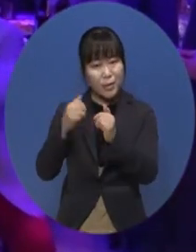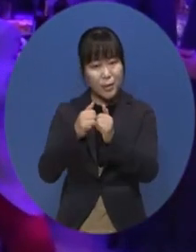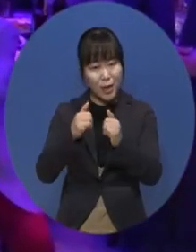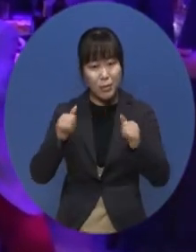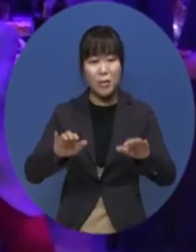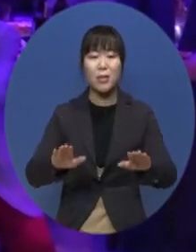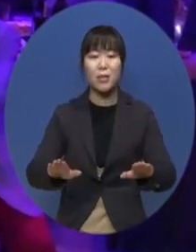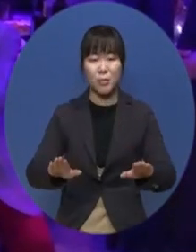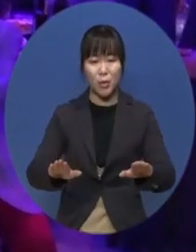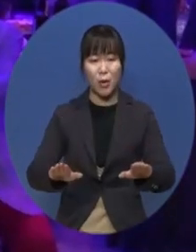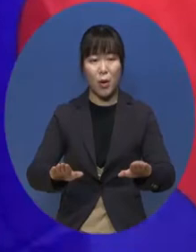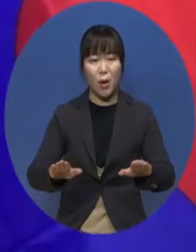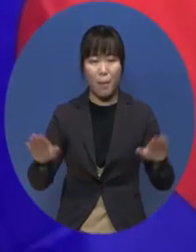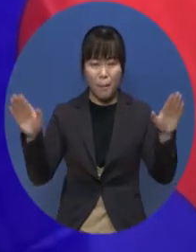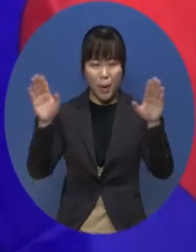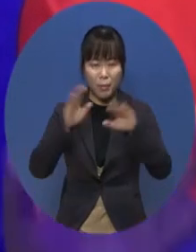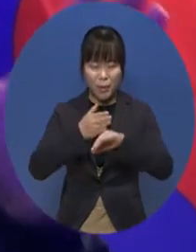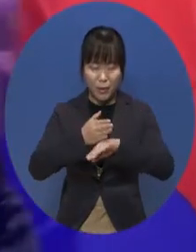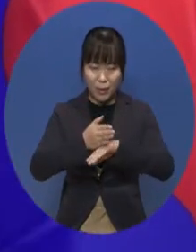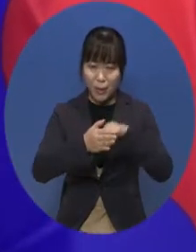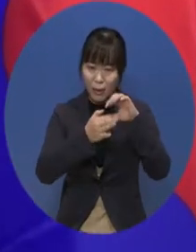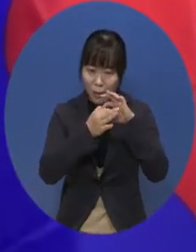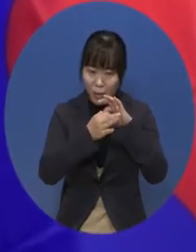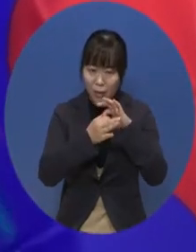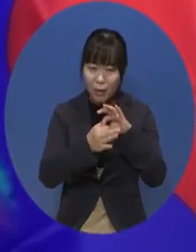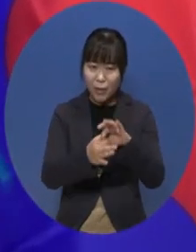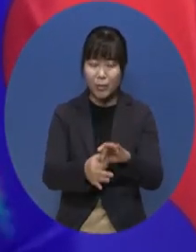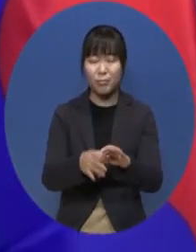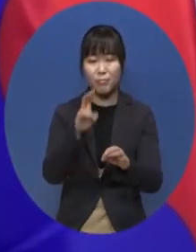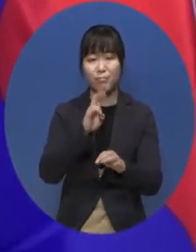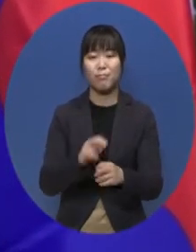지난 지금도 밤이 늦도록 그를 닮아가고 있습니다.